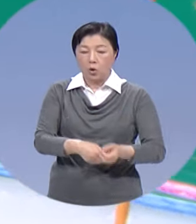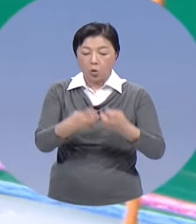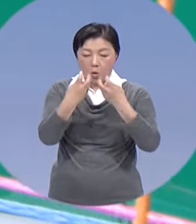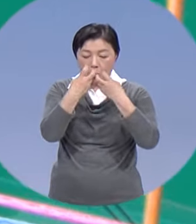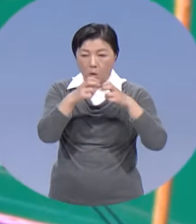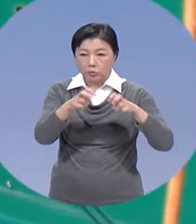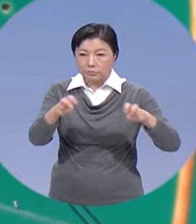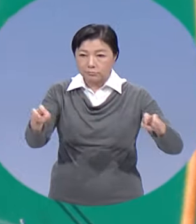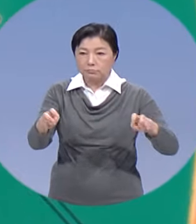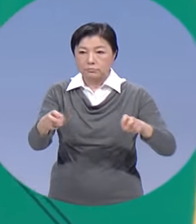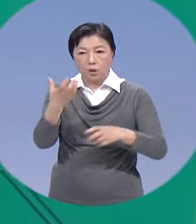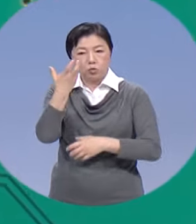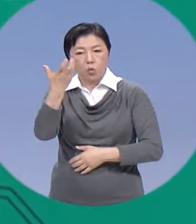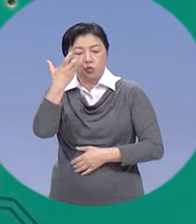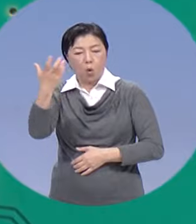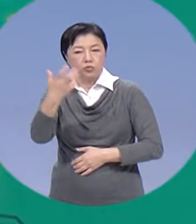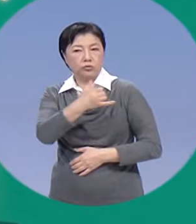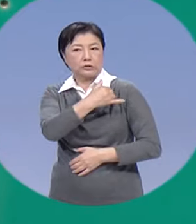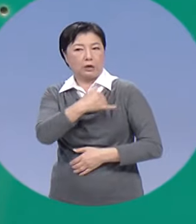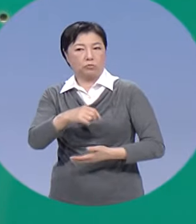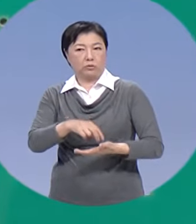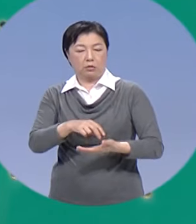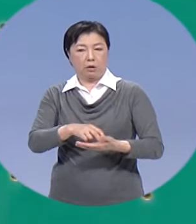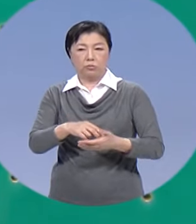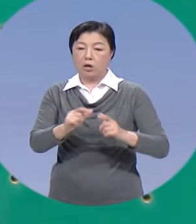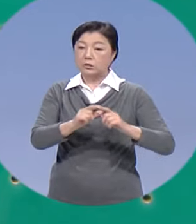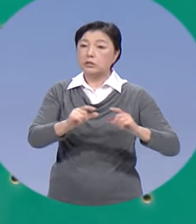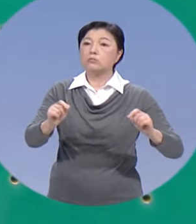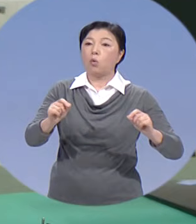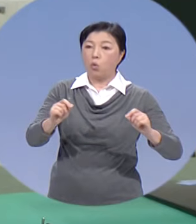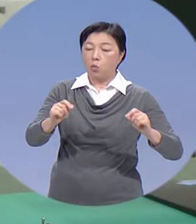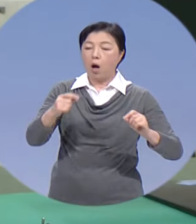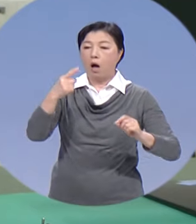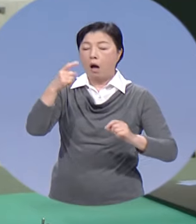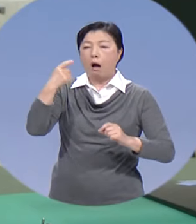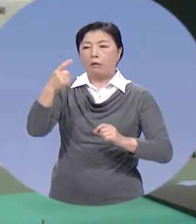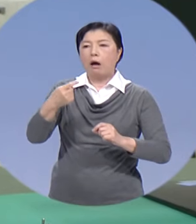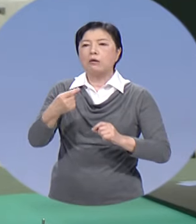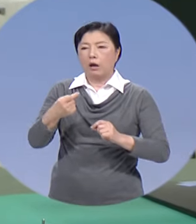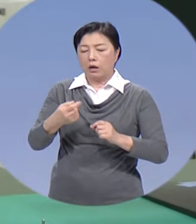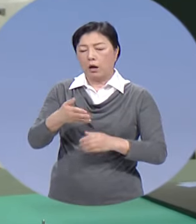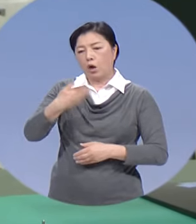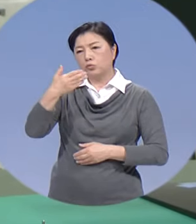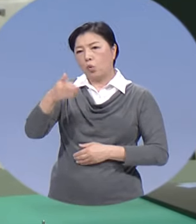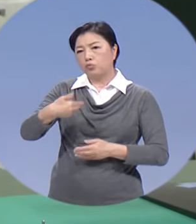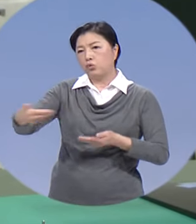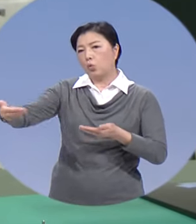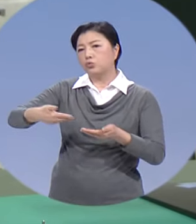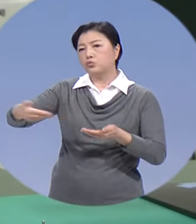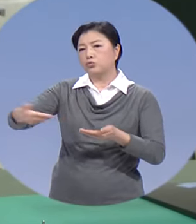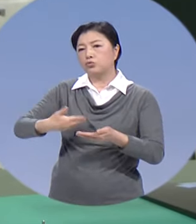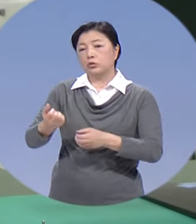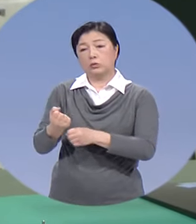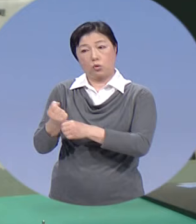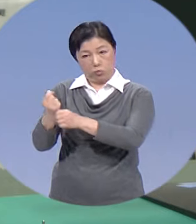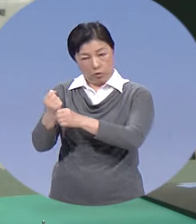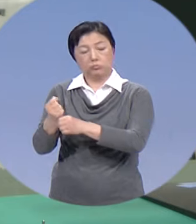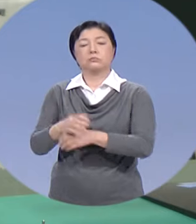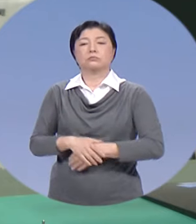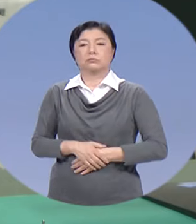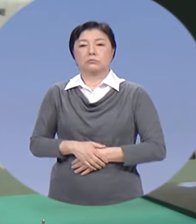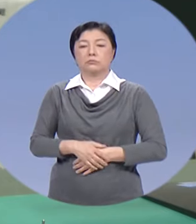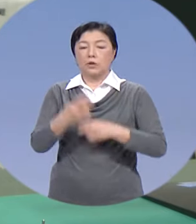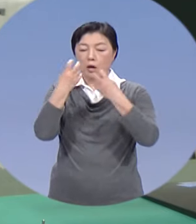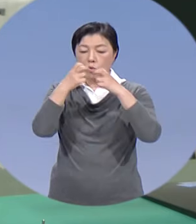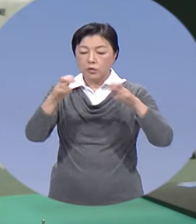に役立てたいと思っています。日本は、海外からの食料の輸入を多く頼ってますし、まあ、モニ